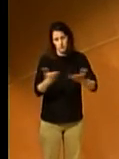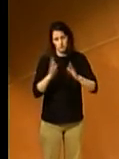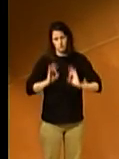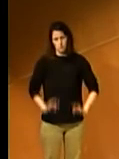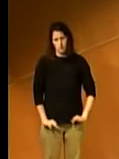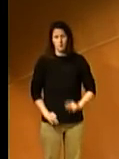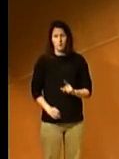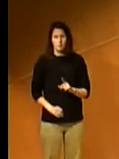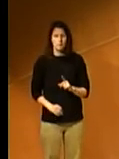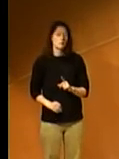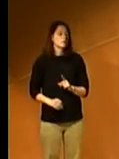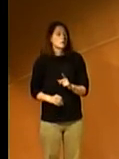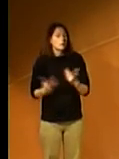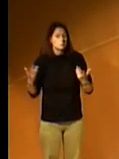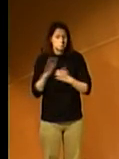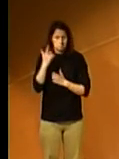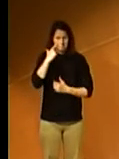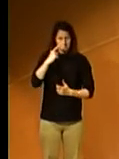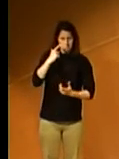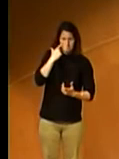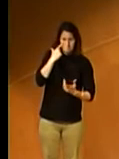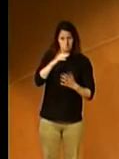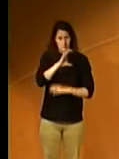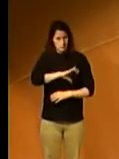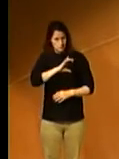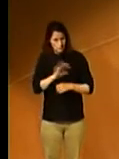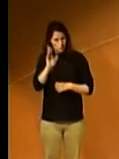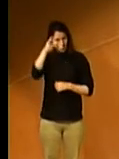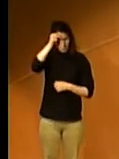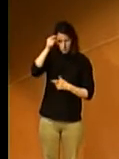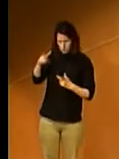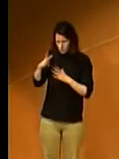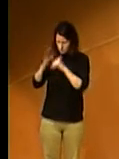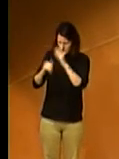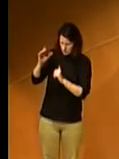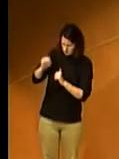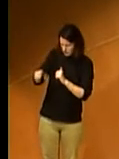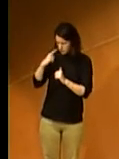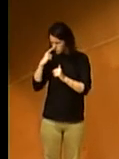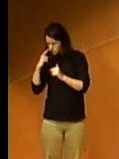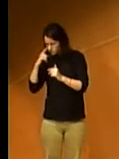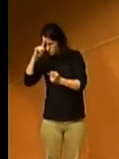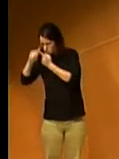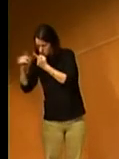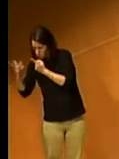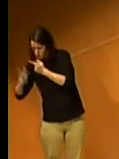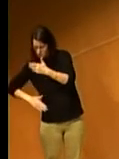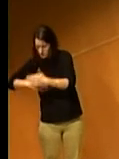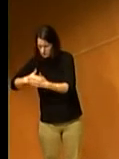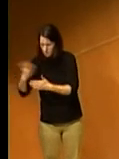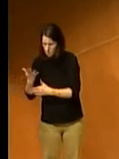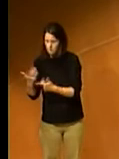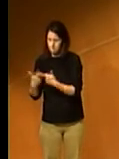on essaiera d'en cerner les enjeux, les limites.